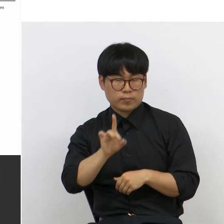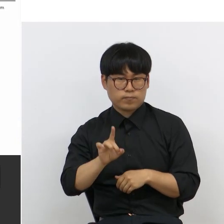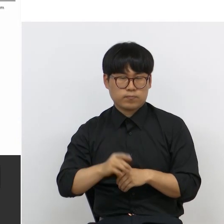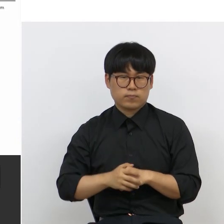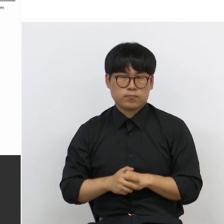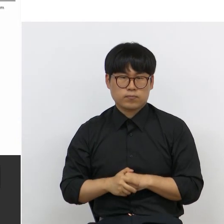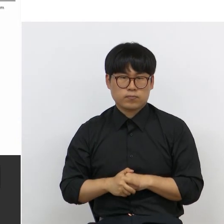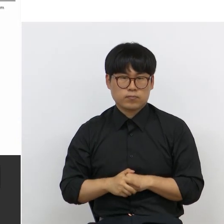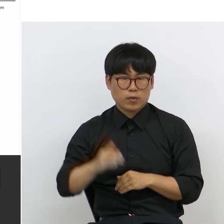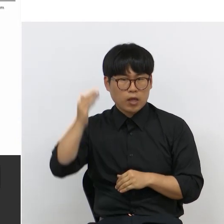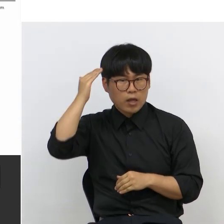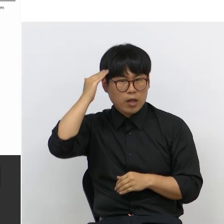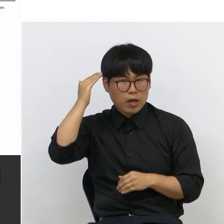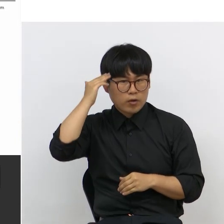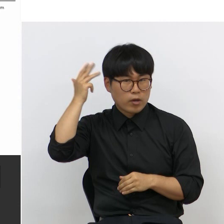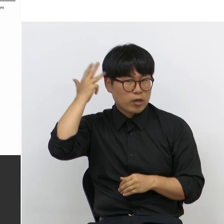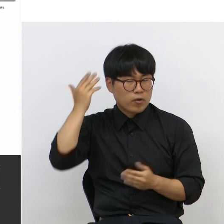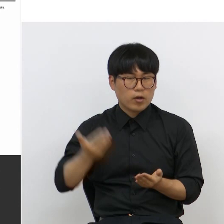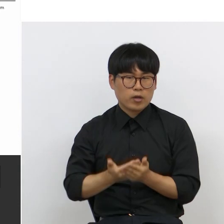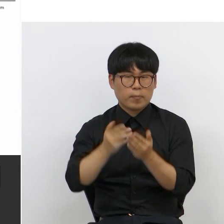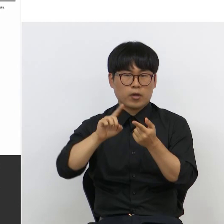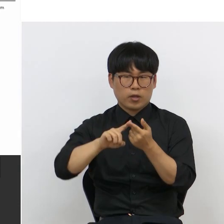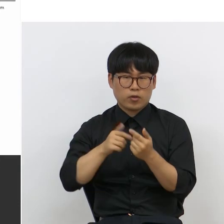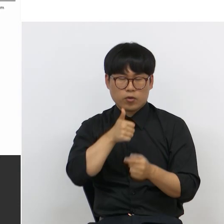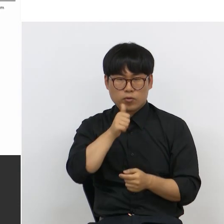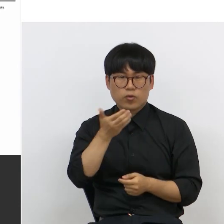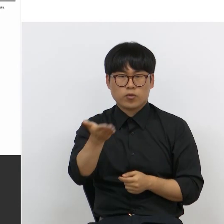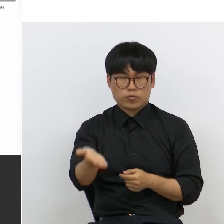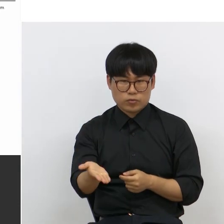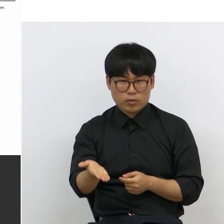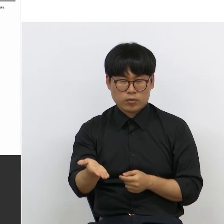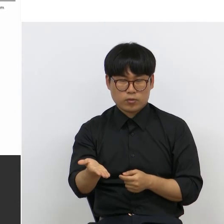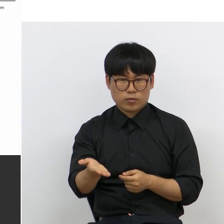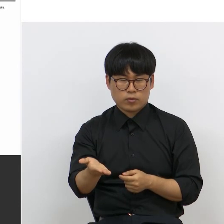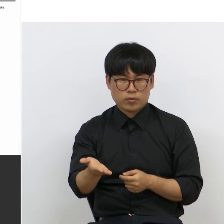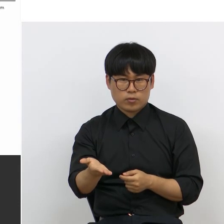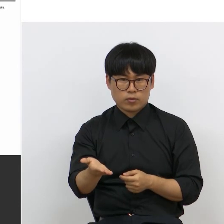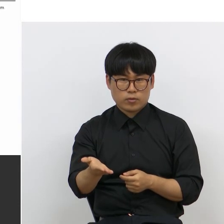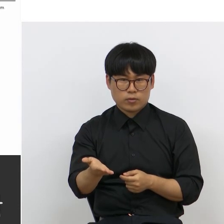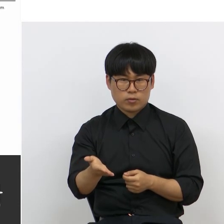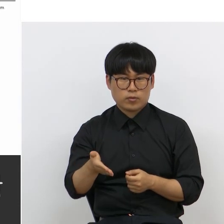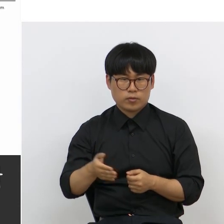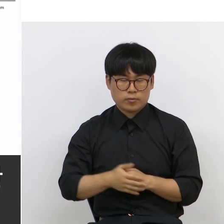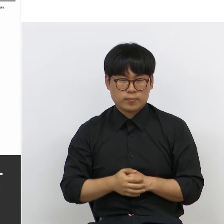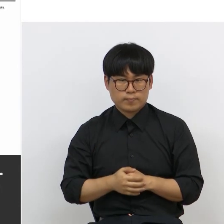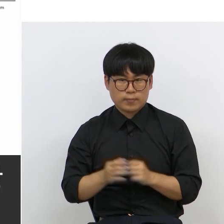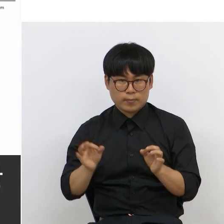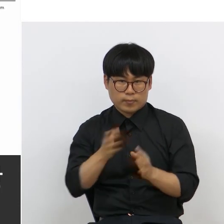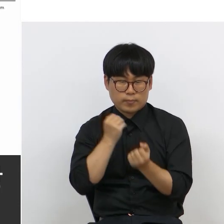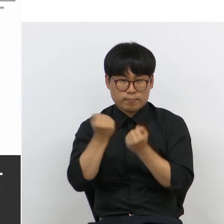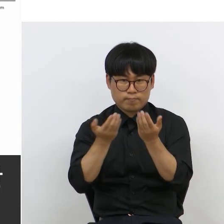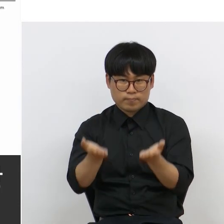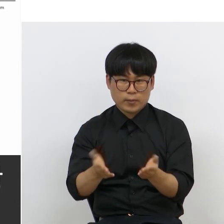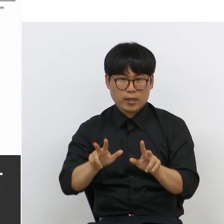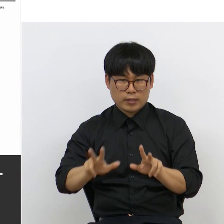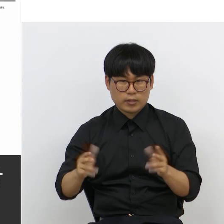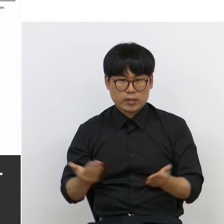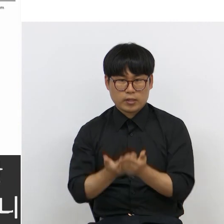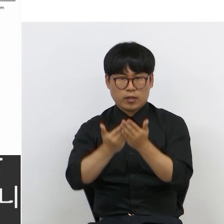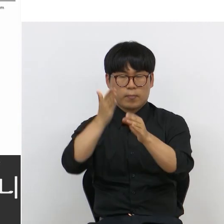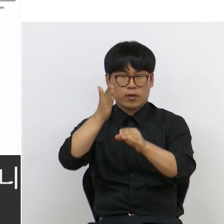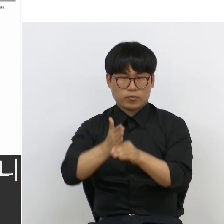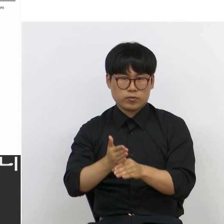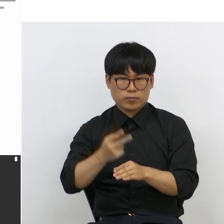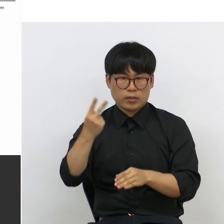이 한국형 개발하는 거에 대해서 간단히 소개해달라고 해서 제가 논문 몇 개 그냥 가져왔습니다. 지금 개발 중이고요. 2007년에